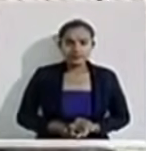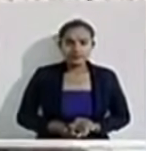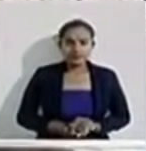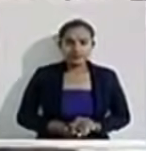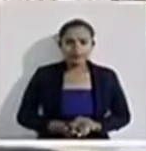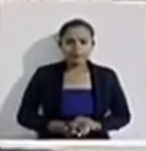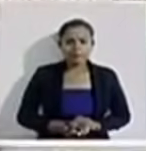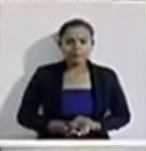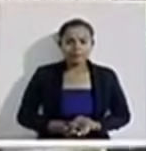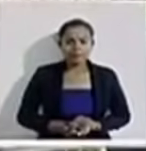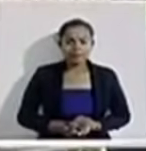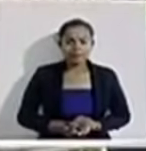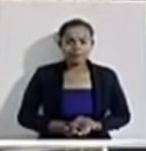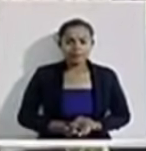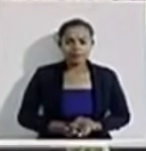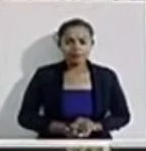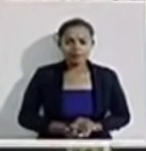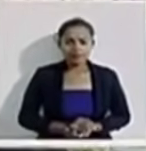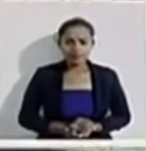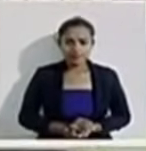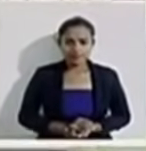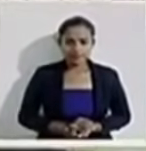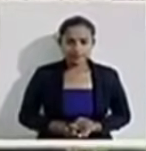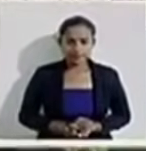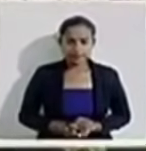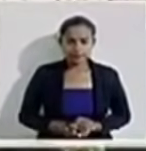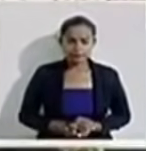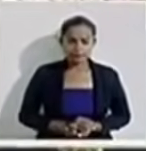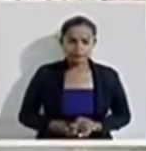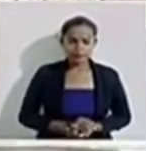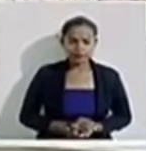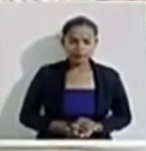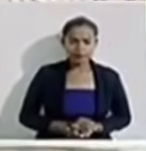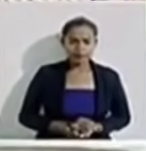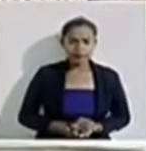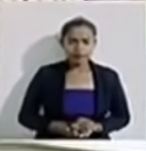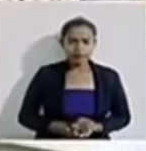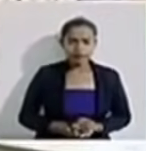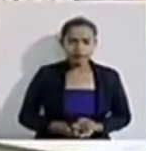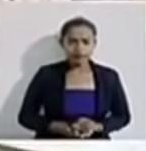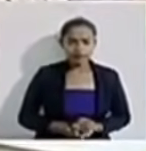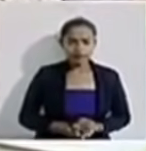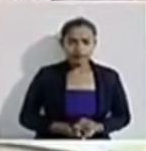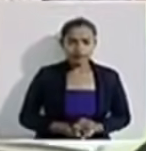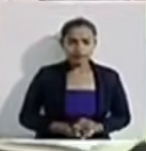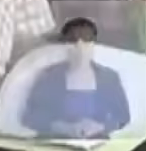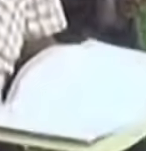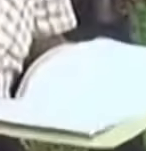ගමන් ඇවිල්ලා අනිත් එක්කෙනා රාජා එයා වැඩ කරන්නේ CTD එකේ එතකොට